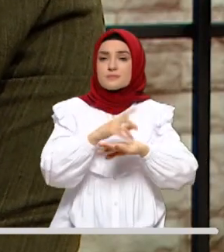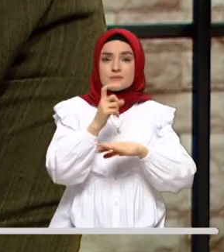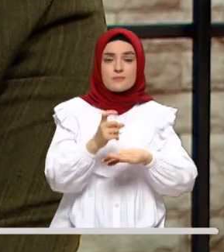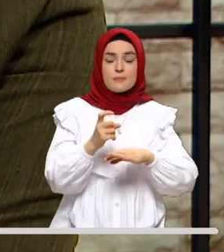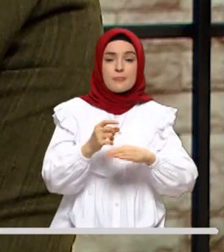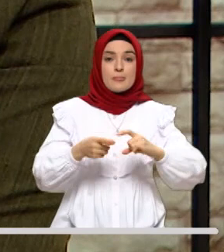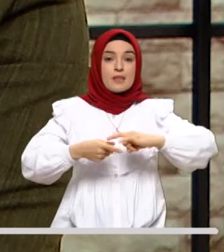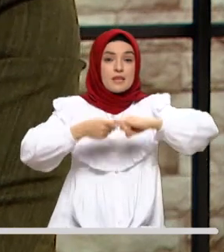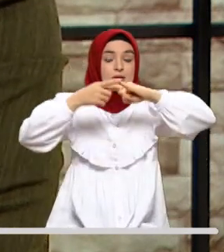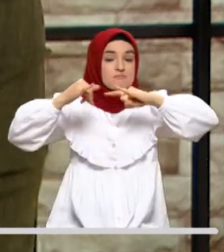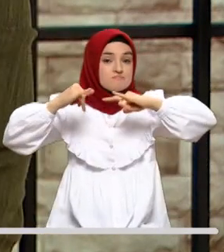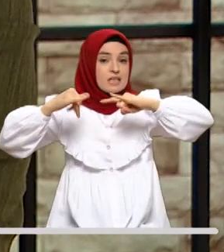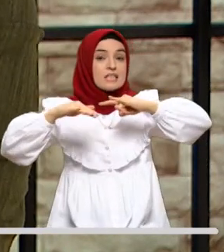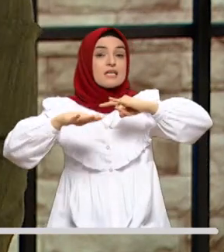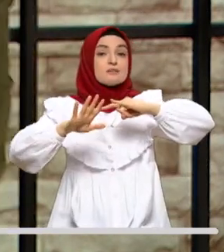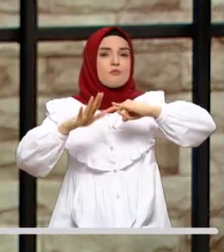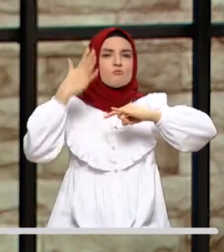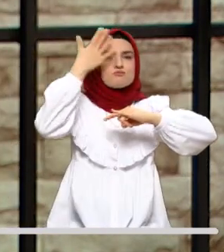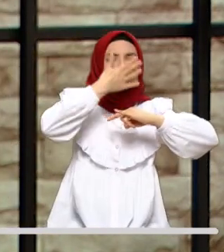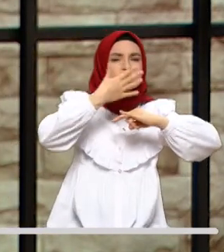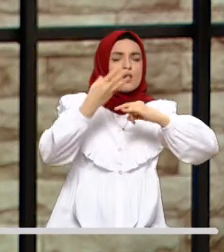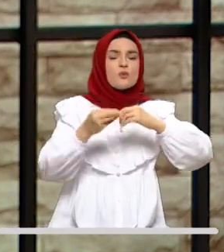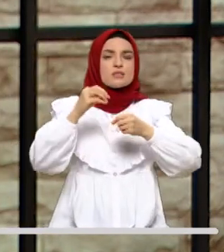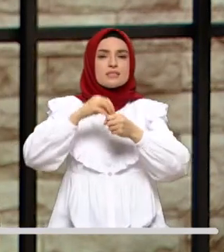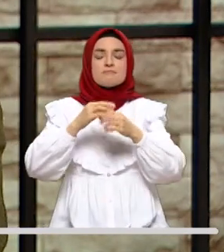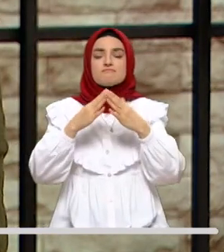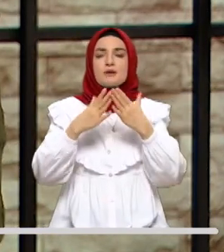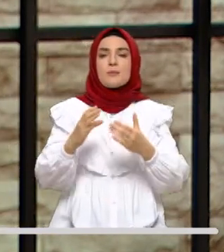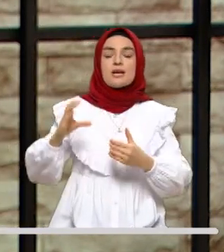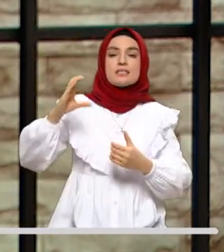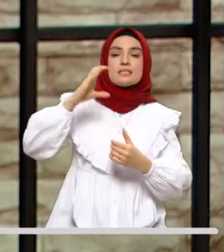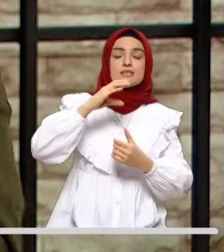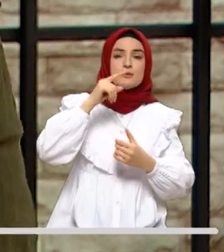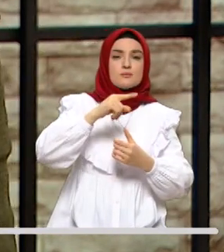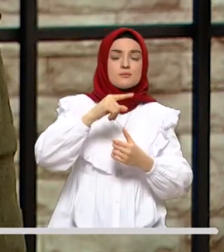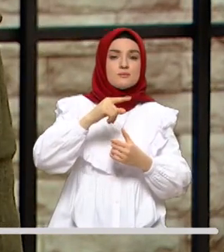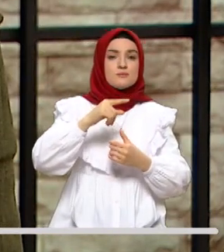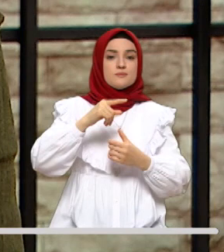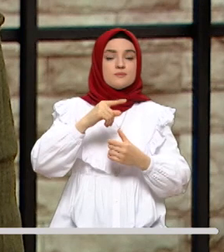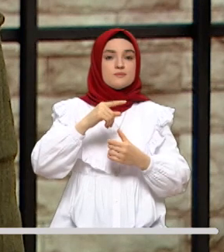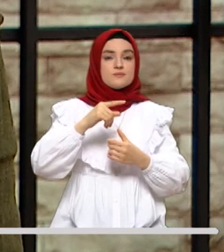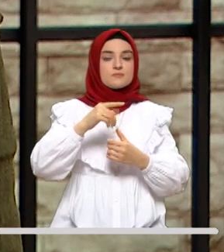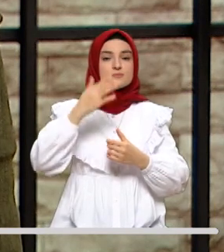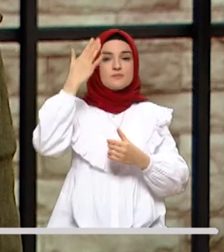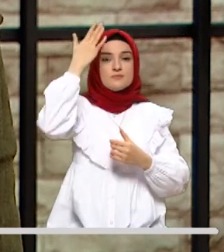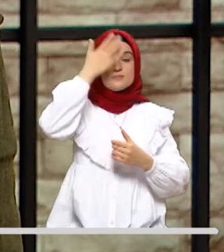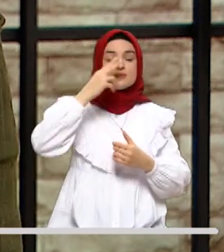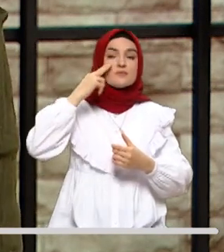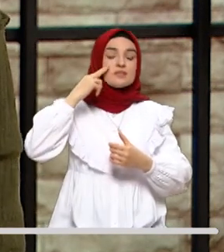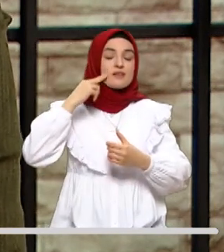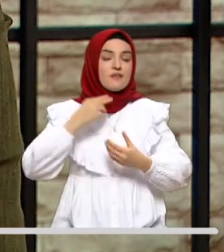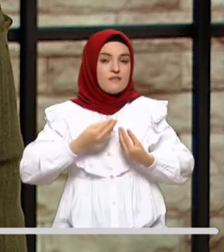bile yaklaştırmıyorlardı siyah olduğu için. Ama İslam o siyaha izzet verdi. Kabe'yi